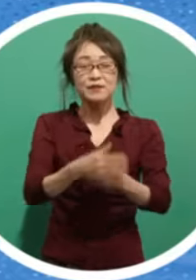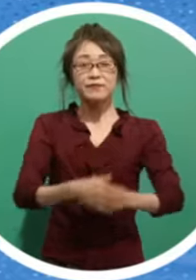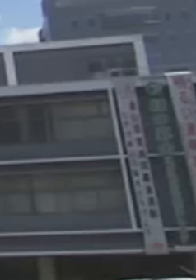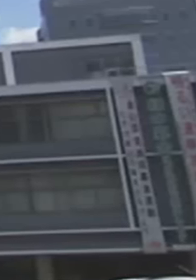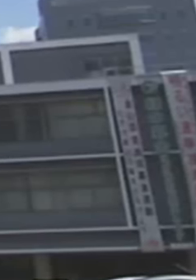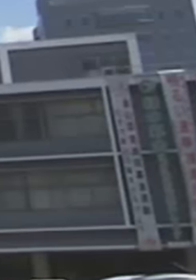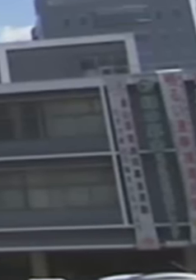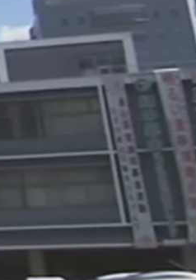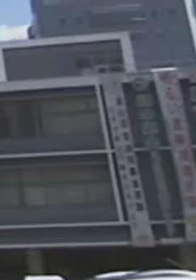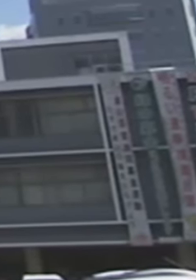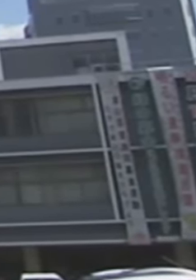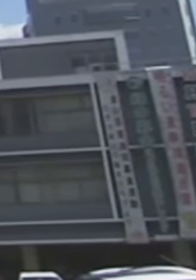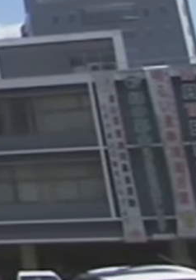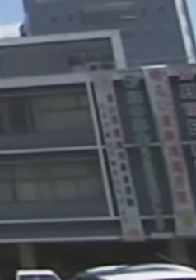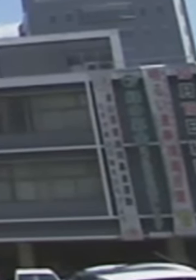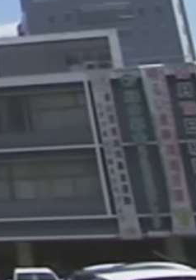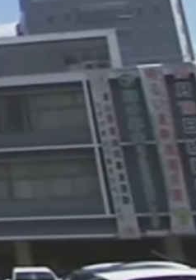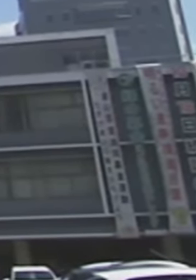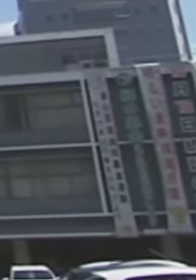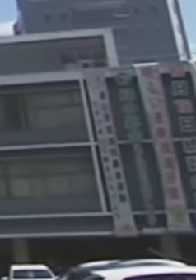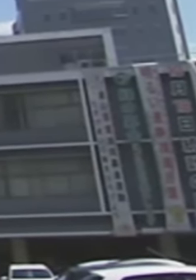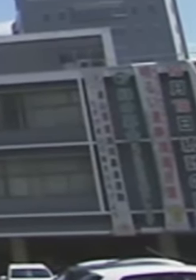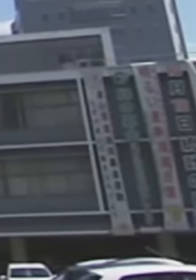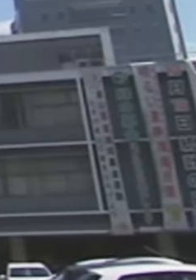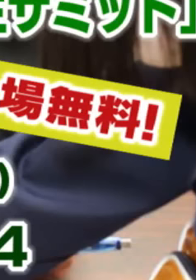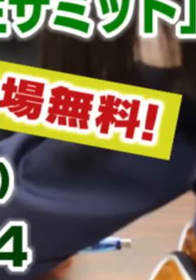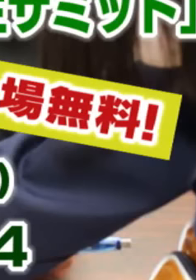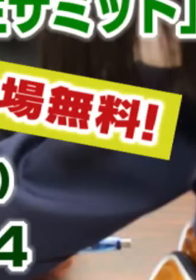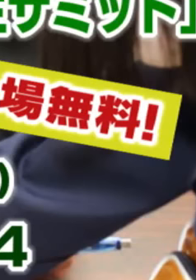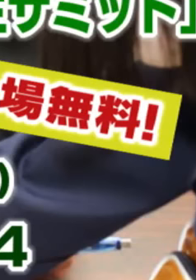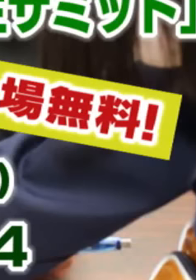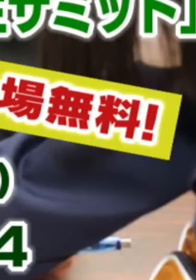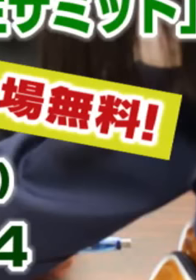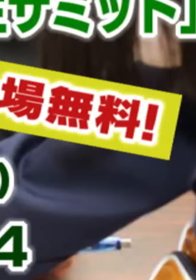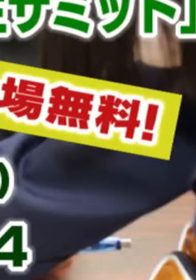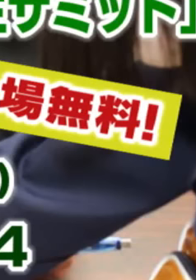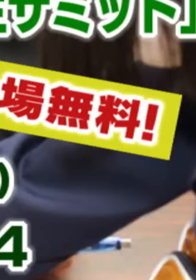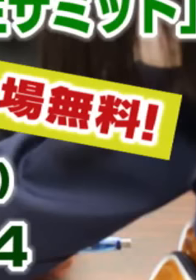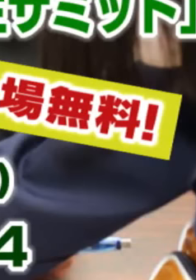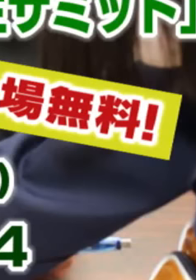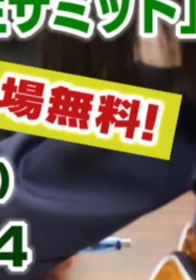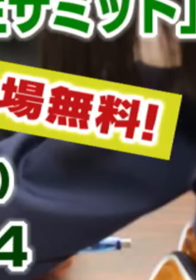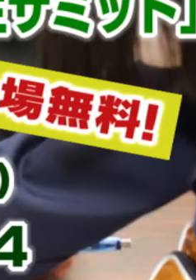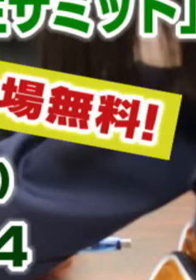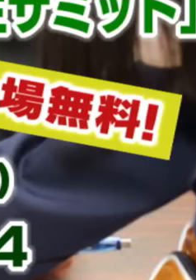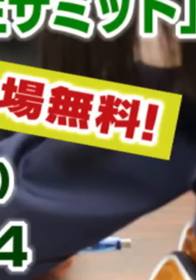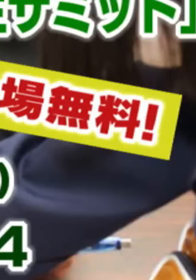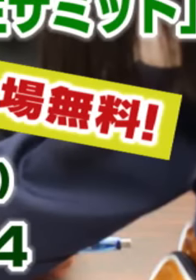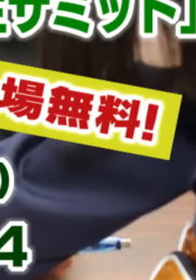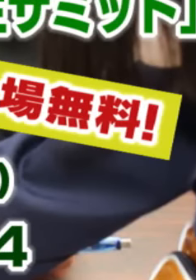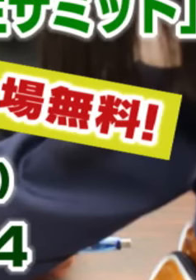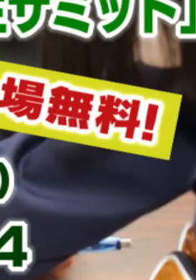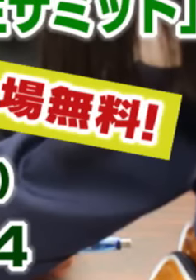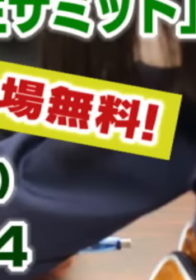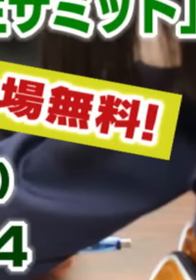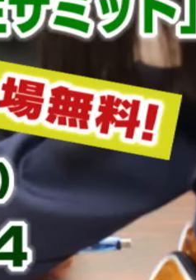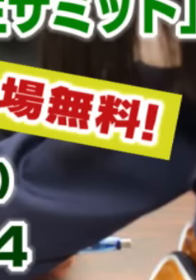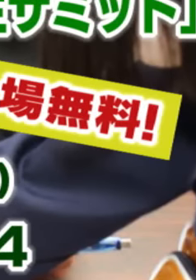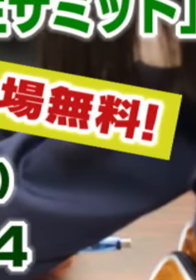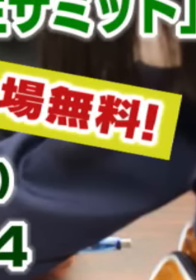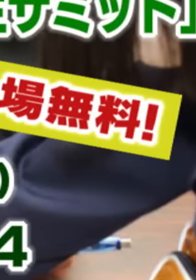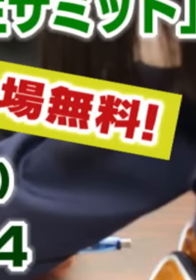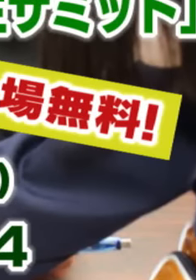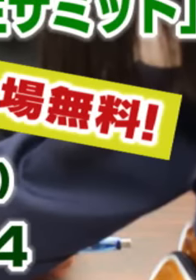ね。 広島県からのお知らせです。11月1日日曜日、広島県 JA ビルに